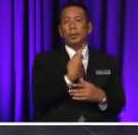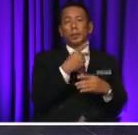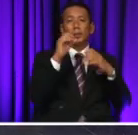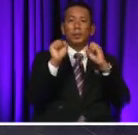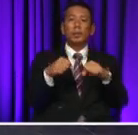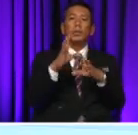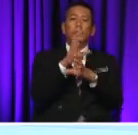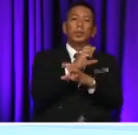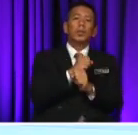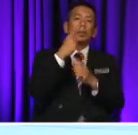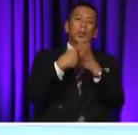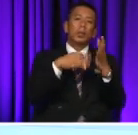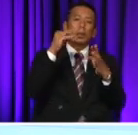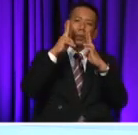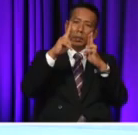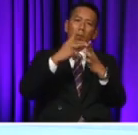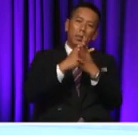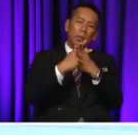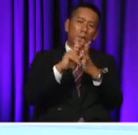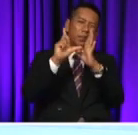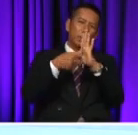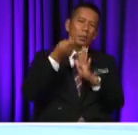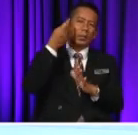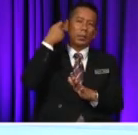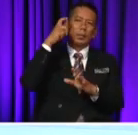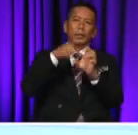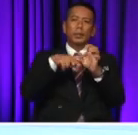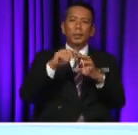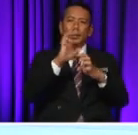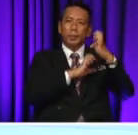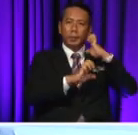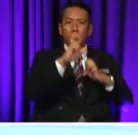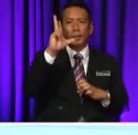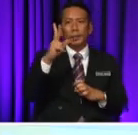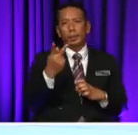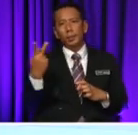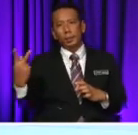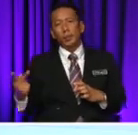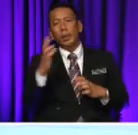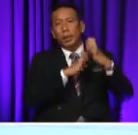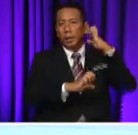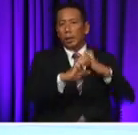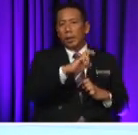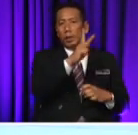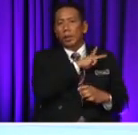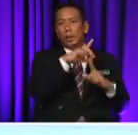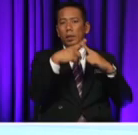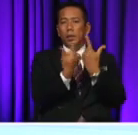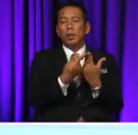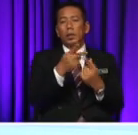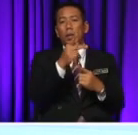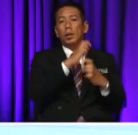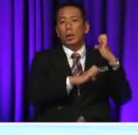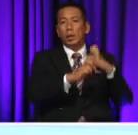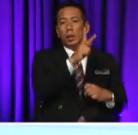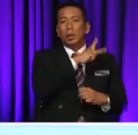dapatkan apa yang sudah kamu isikan sebentar tadi Bagaimana dengan etika tiga perkara etika seorang ketua kelas ketika seorang